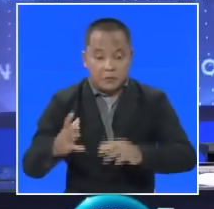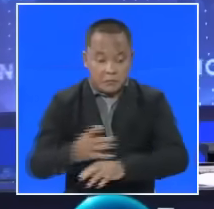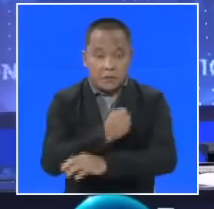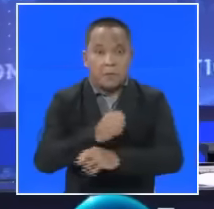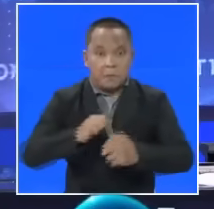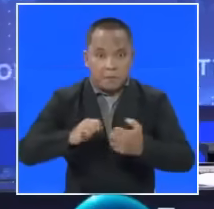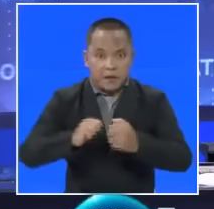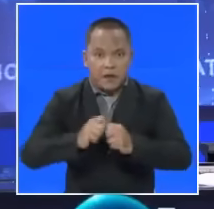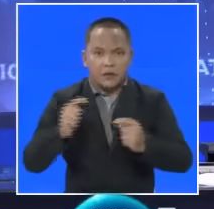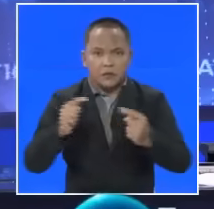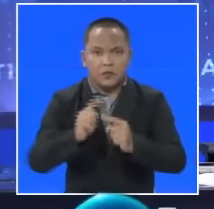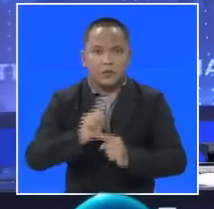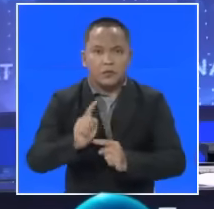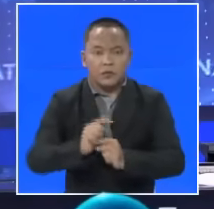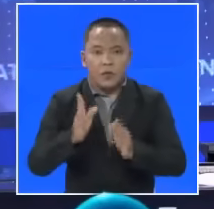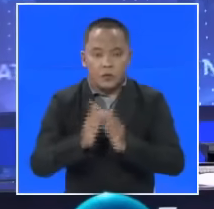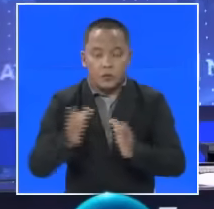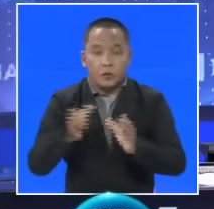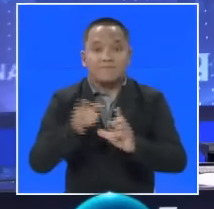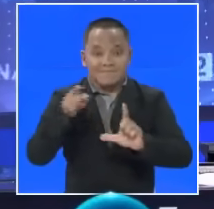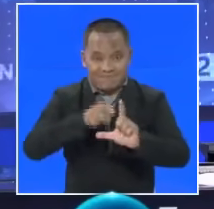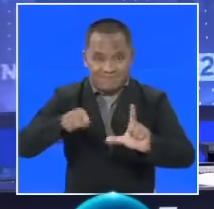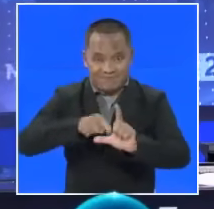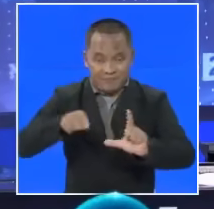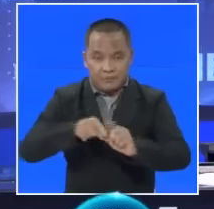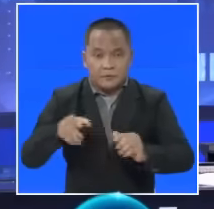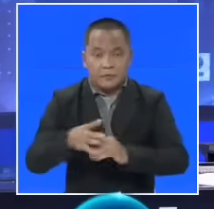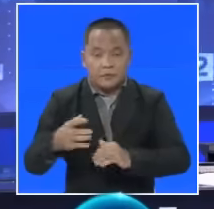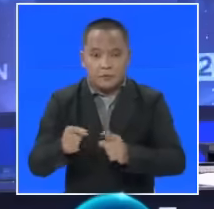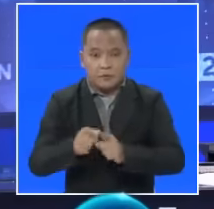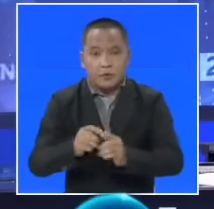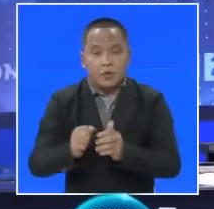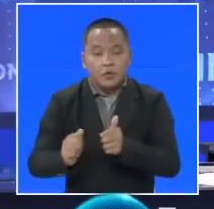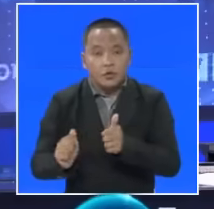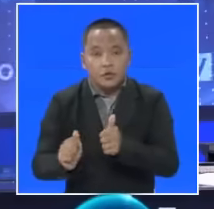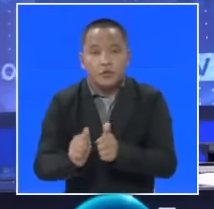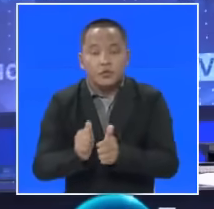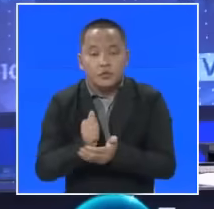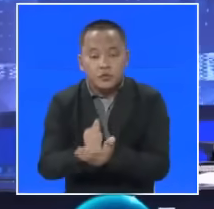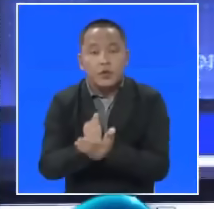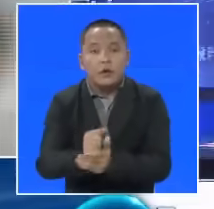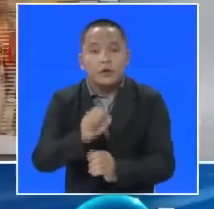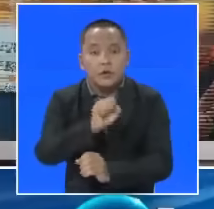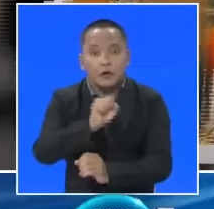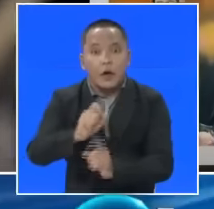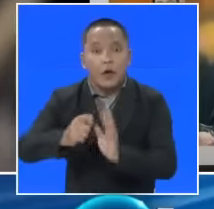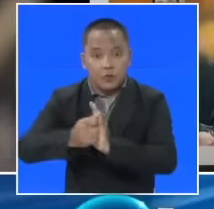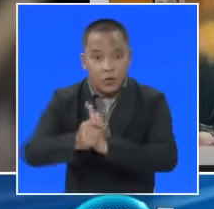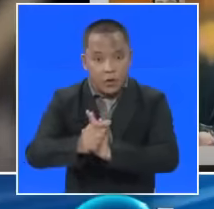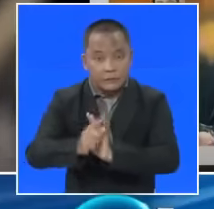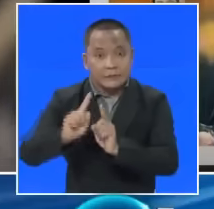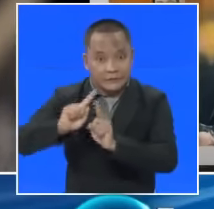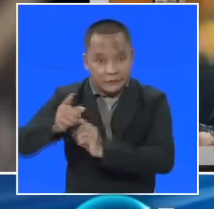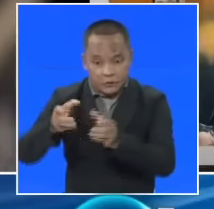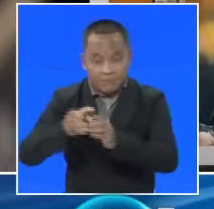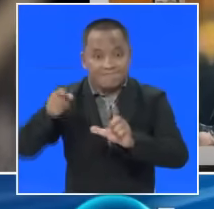แล้วค่ะแต่ว่าเหตุการณ์นี้เกิดขึ้นกับพรรคก้าวไกลมีกรณีที่ผู้ช่วยส.ส.คนหนึ่งเขาเป็นผู้ช่วยส.ส.อุดรธานีเขตหนึ่ง